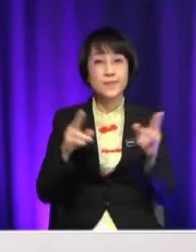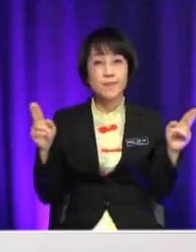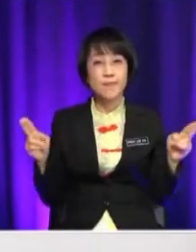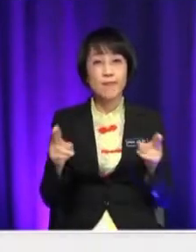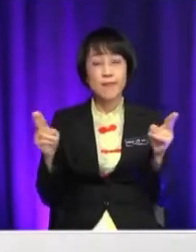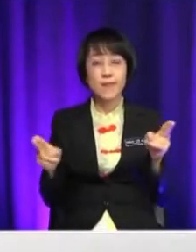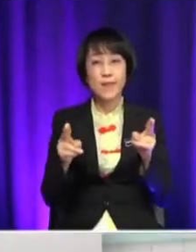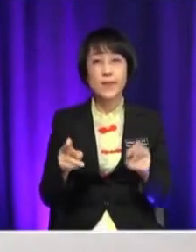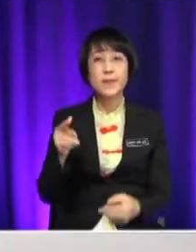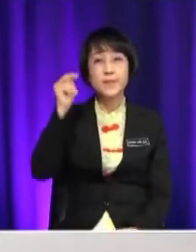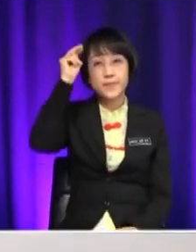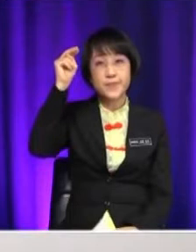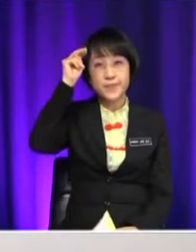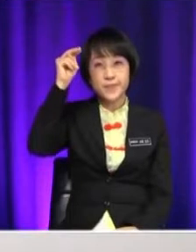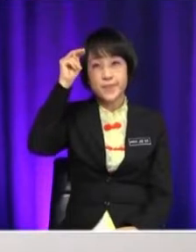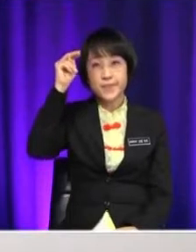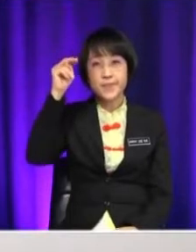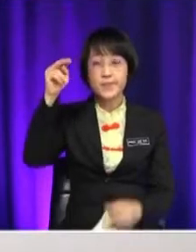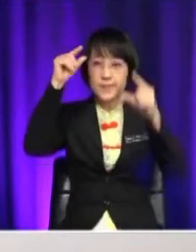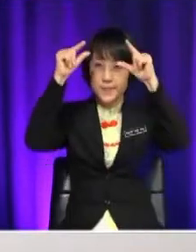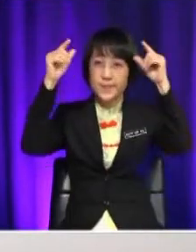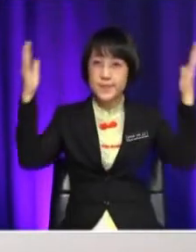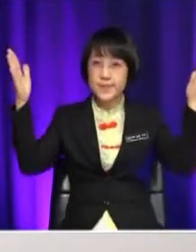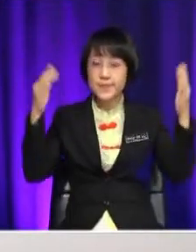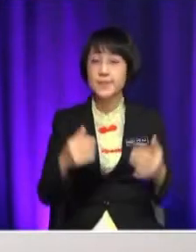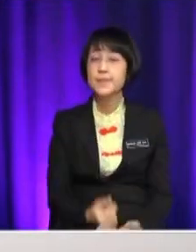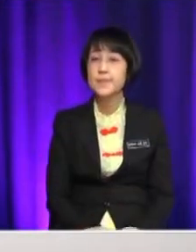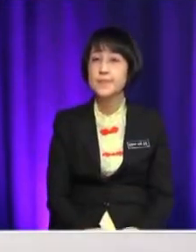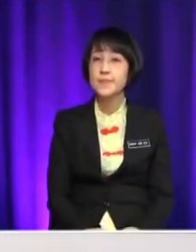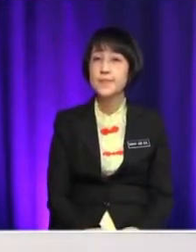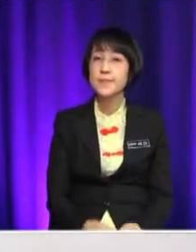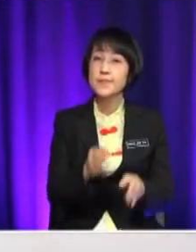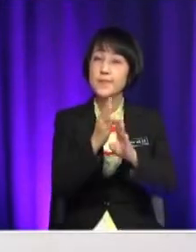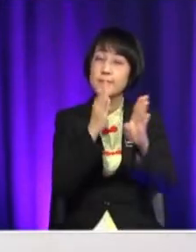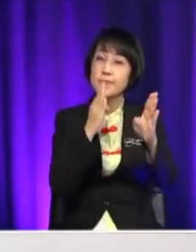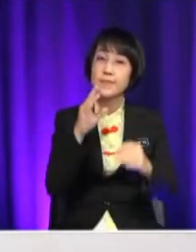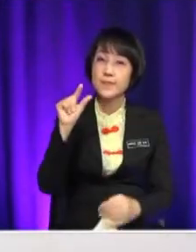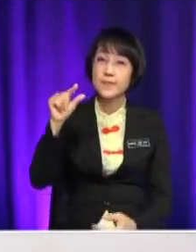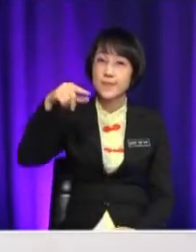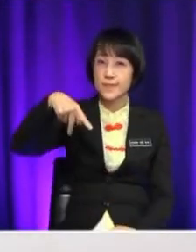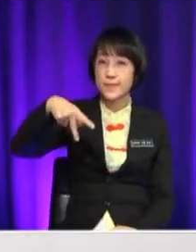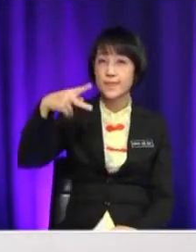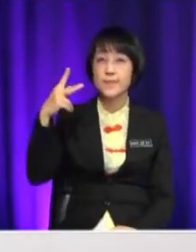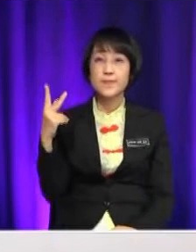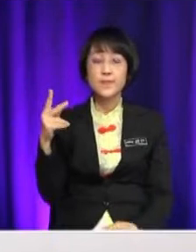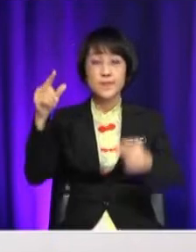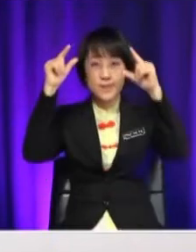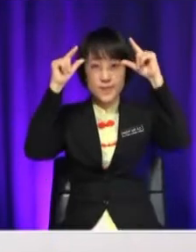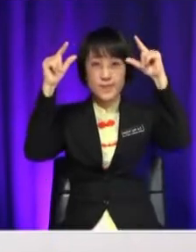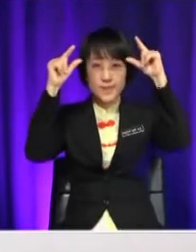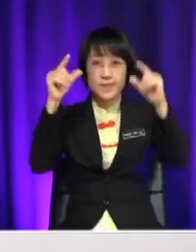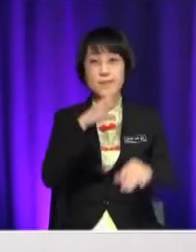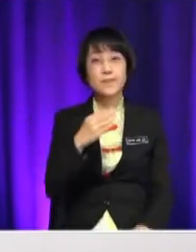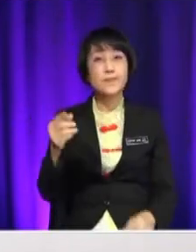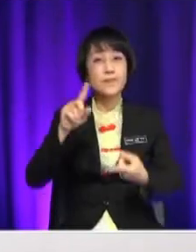Zainal Abidin, Pengetua SMK Kampung Suharto, Barisan Guru Penolong Kanan, guru-guru serta rakan-rakan